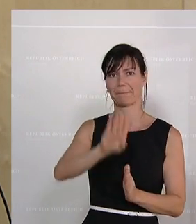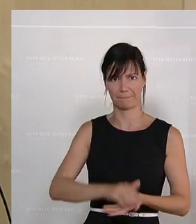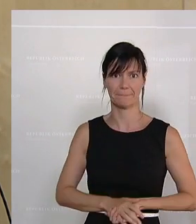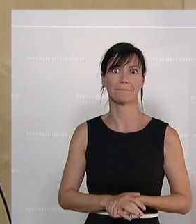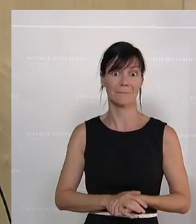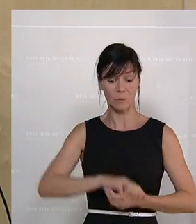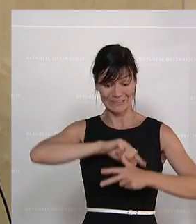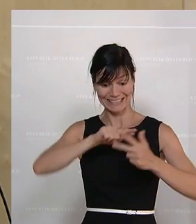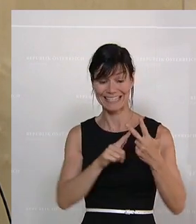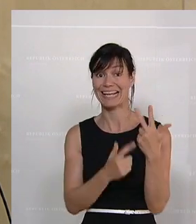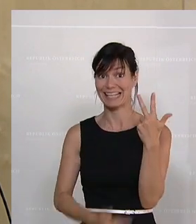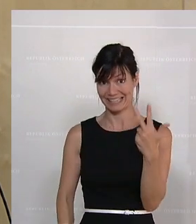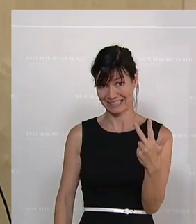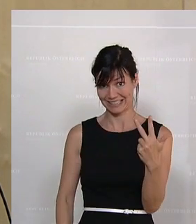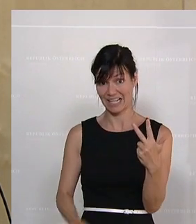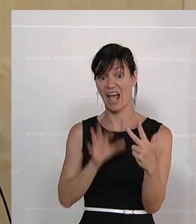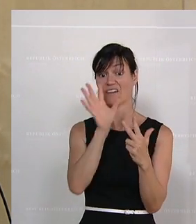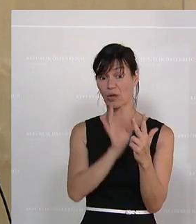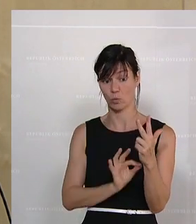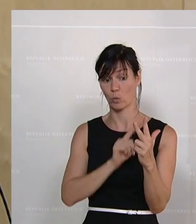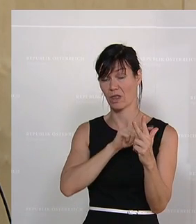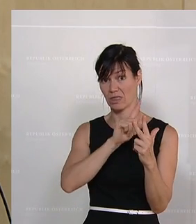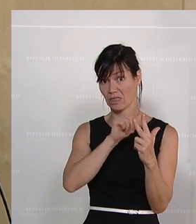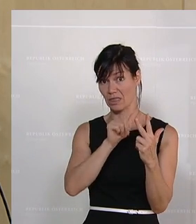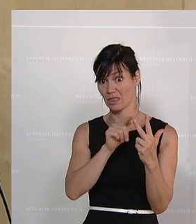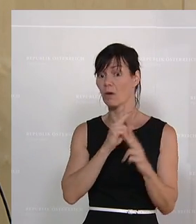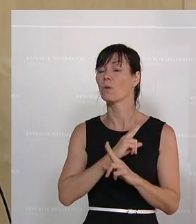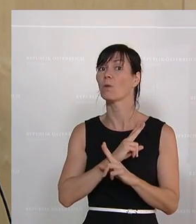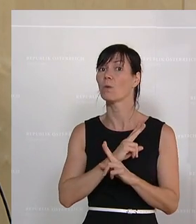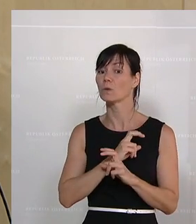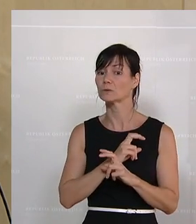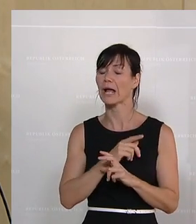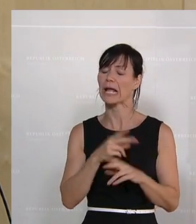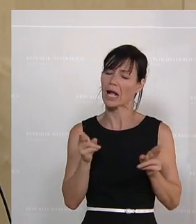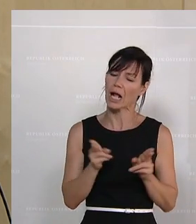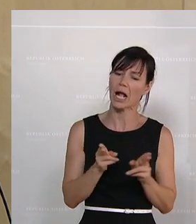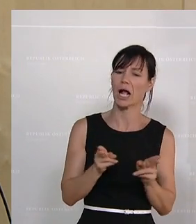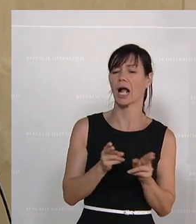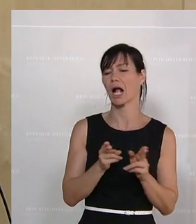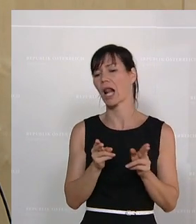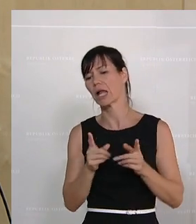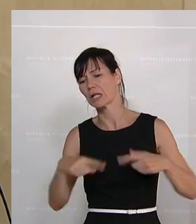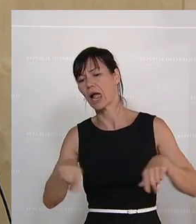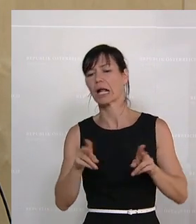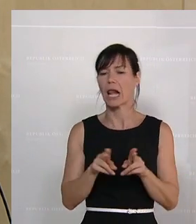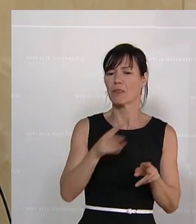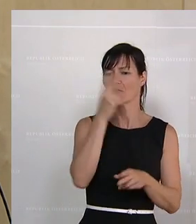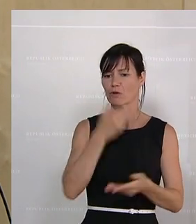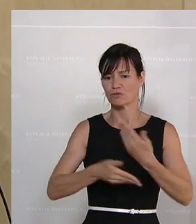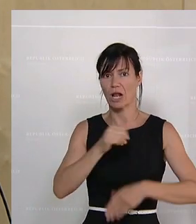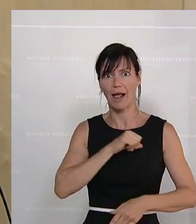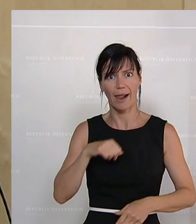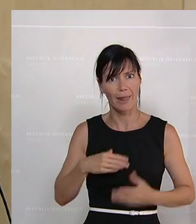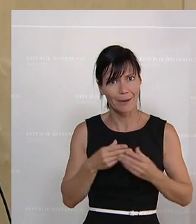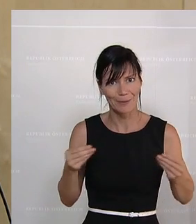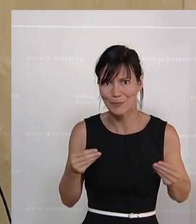allesamt faktoren sehr geehrte damen und herren die wir in österreich als relativ kleine volkswirtschaft nicht alleine lösen können